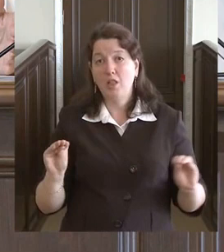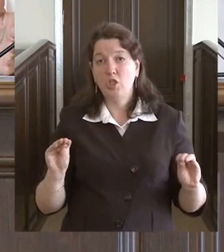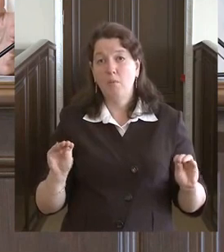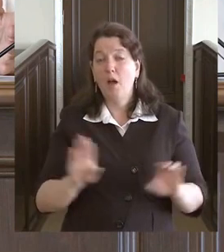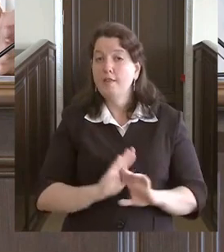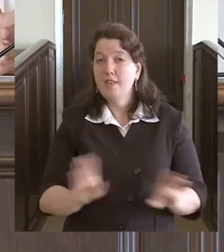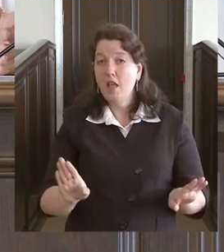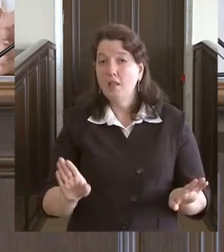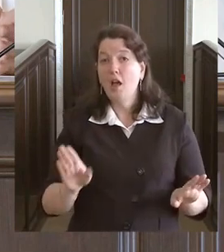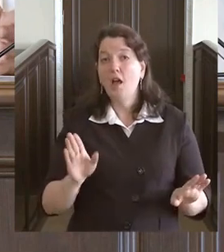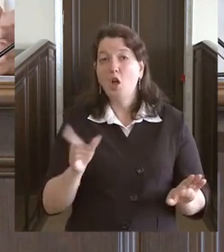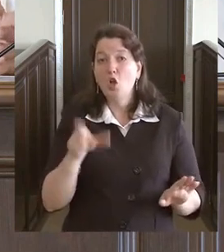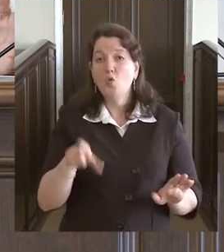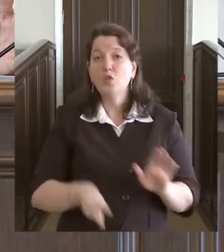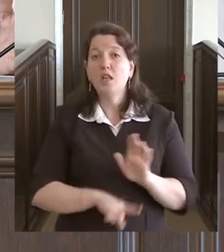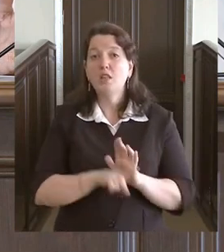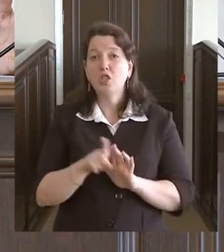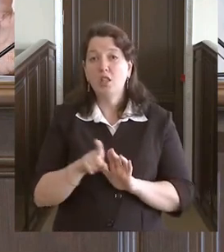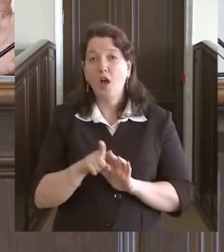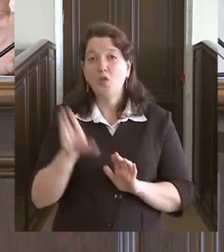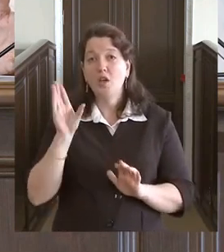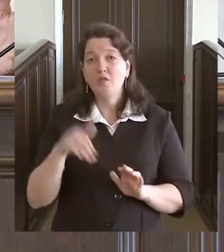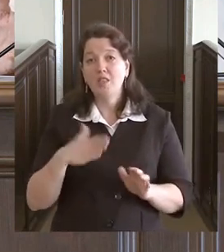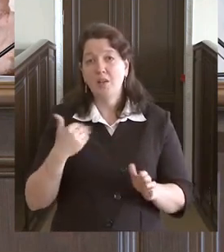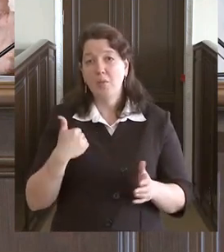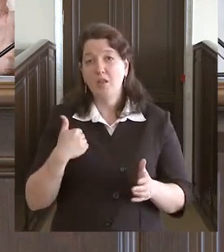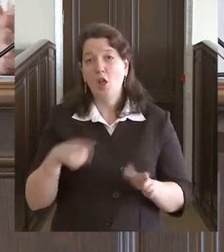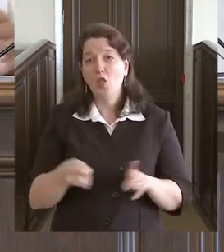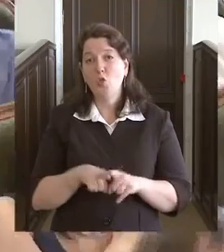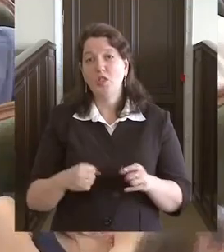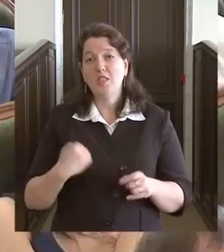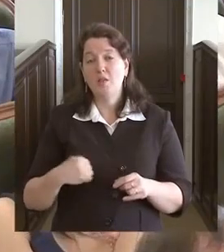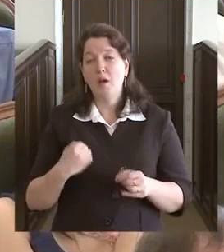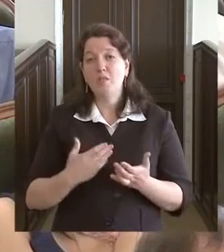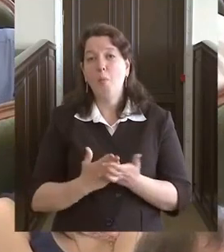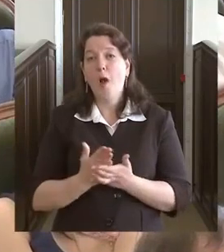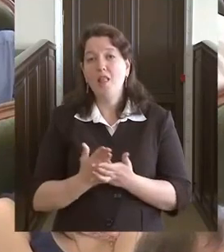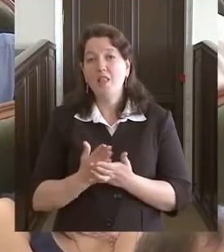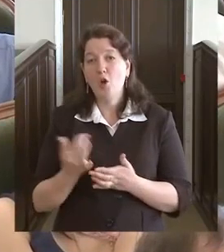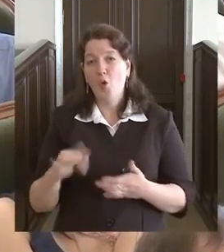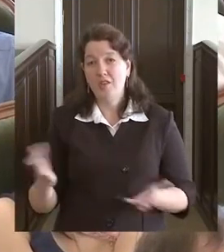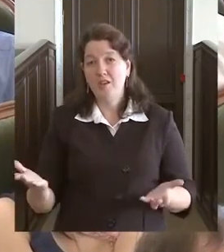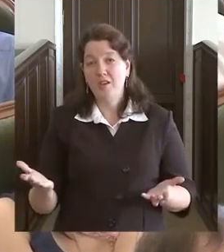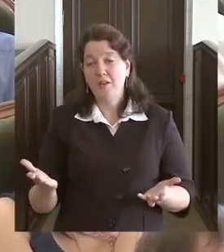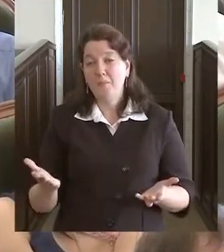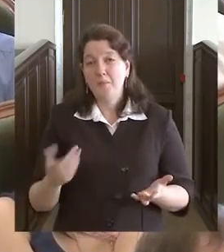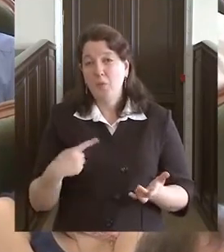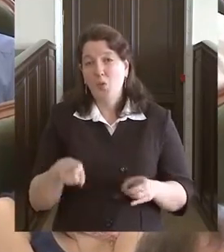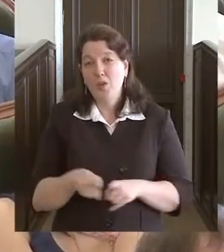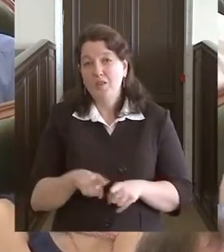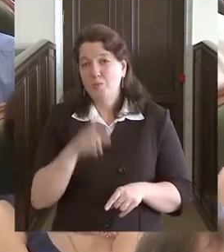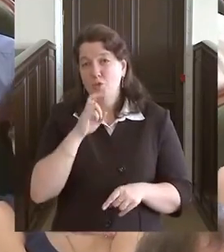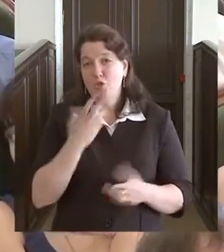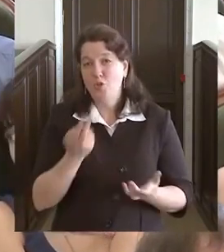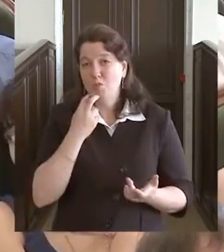нет мы начинаем вы знаете какие мы все политики боже мать невозможно никакие политики с нами наверно